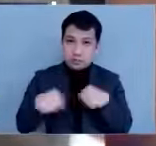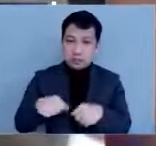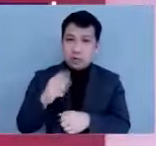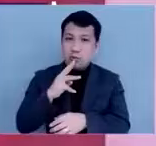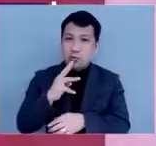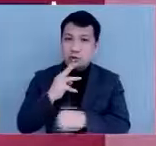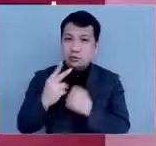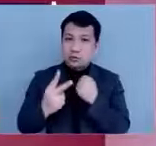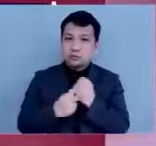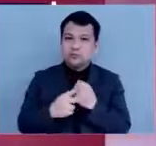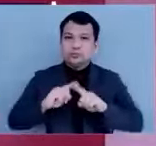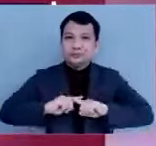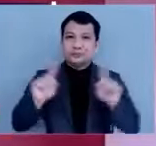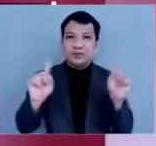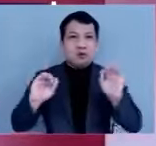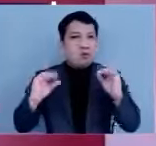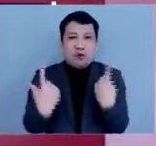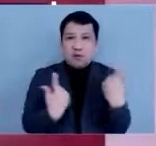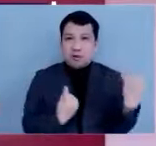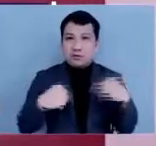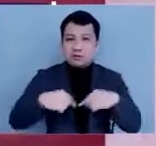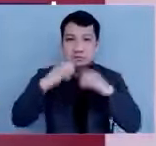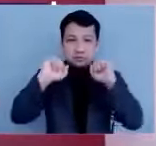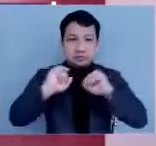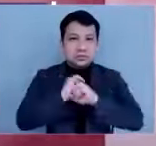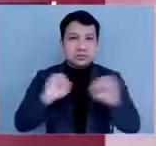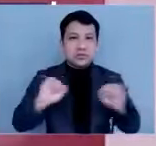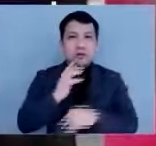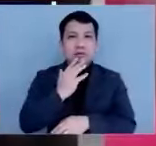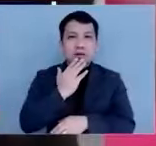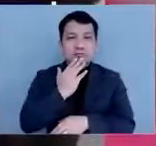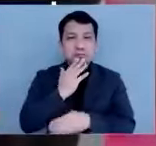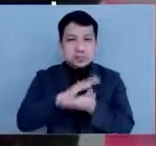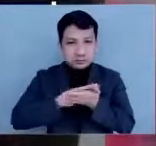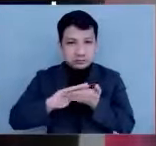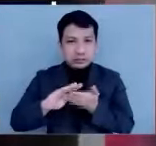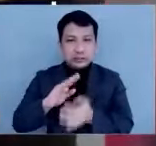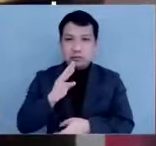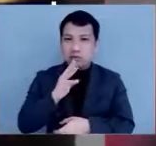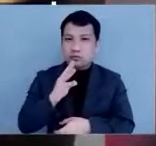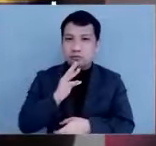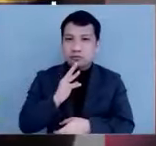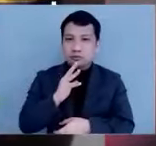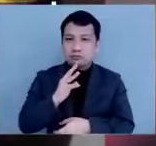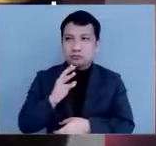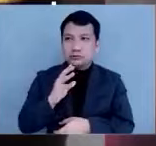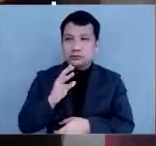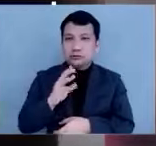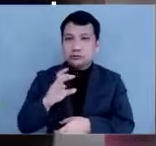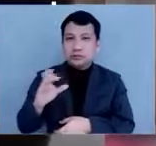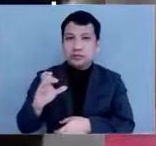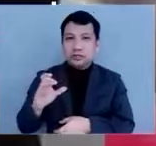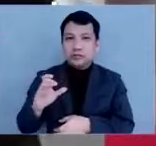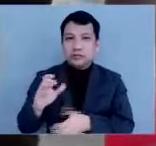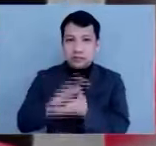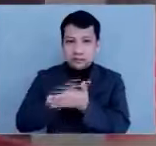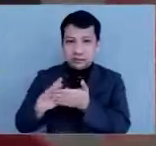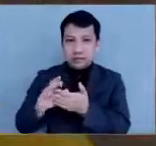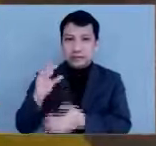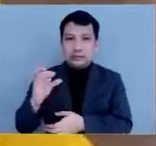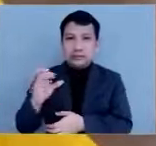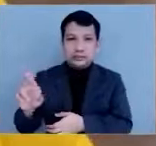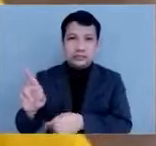tubig. Pero no choice sila para mapanatiling malinis ang 60 palikuran sa Terminal 1. Mayroon pong naasahin dito na taga-igib